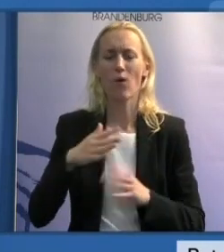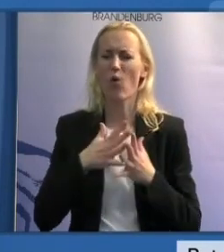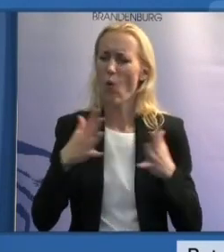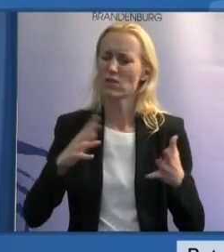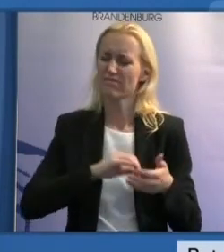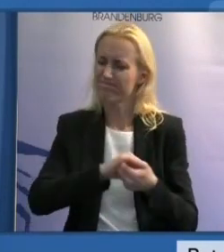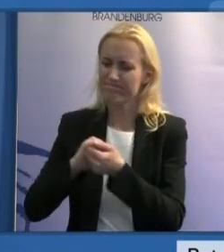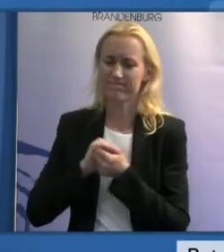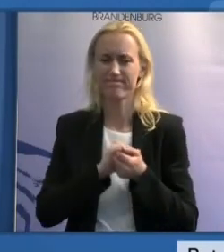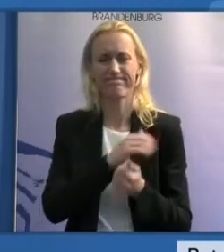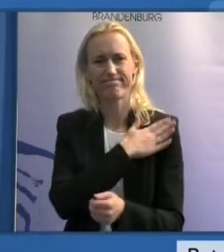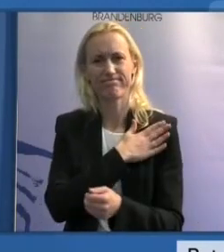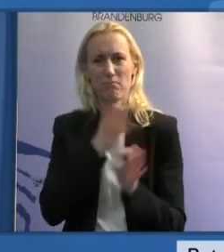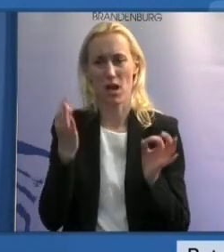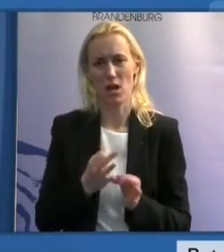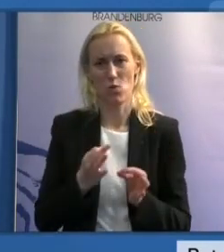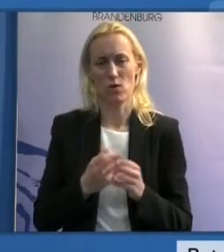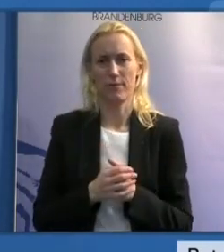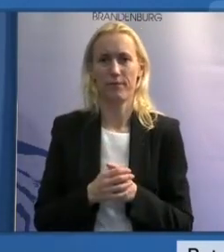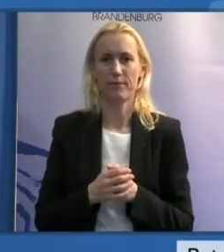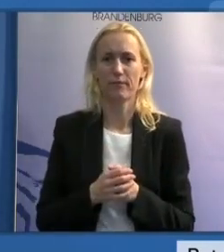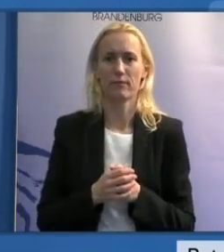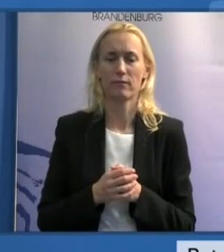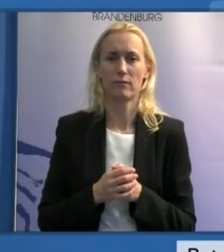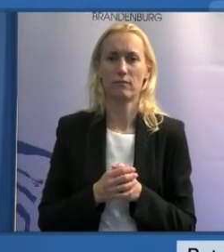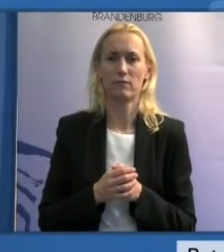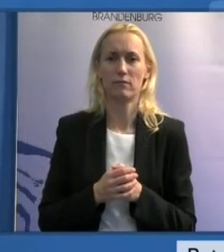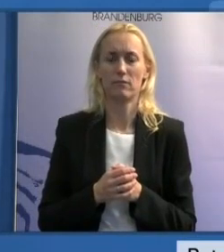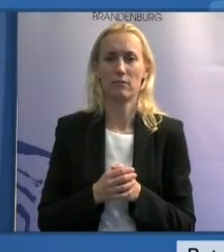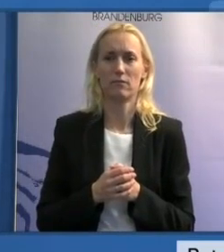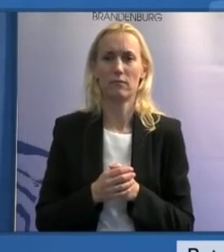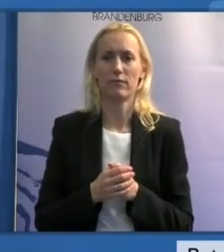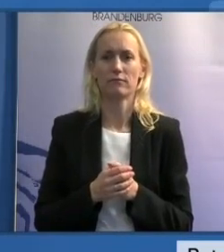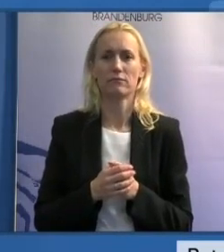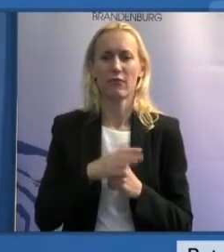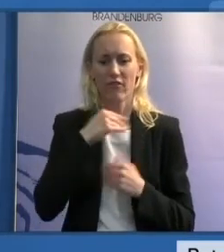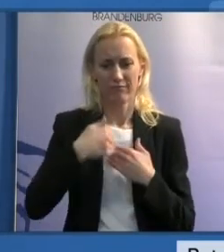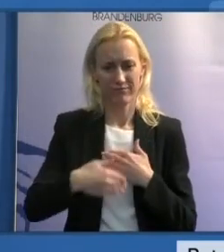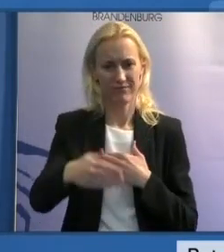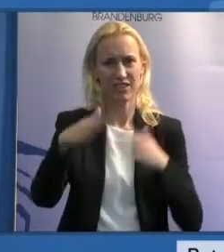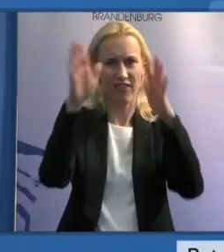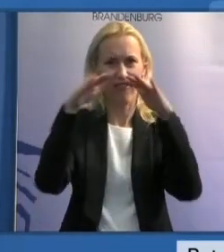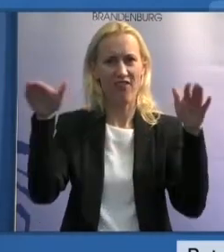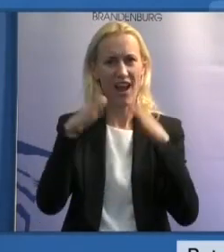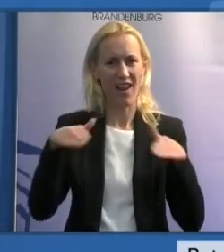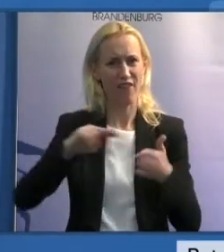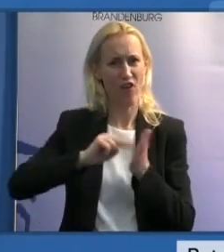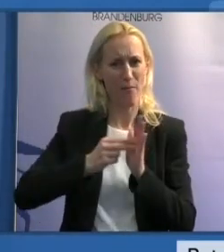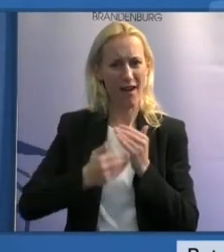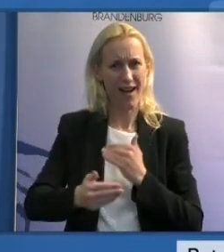Solidarität. Wir müssen immer daran denken, dass wir jetzt, da viele sich auch auf Weihnachten vorbereiten,